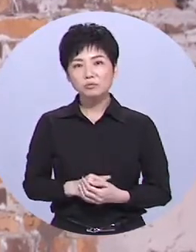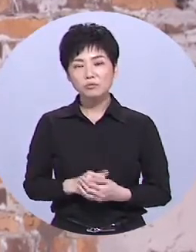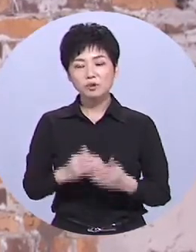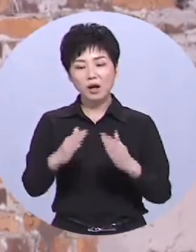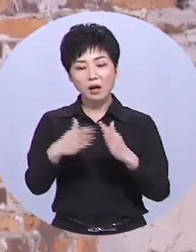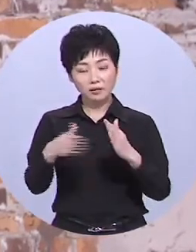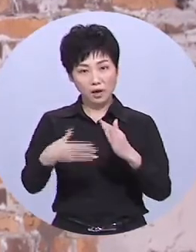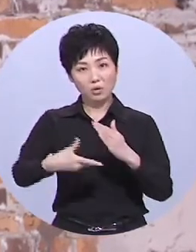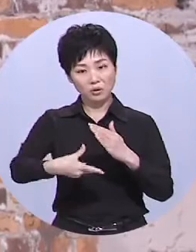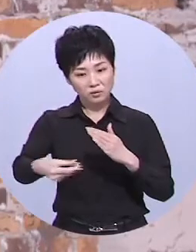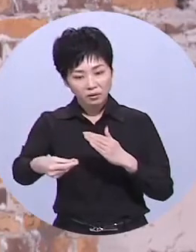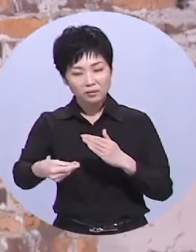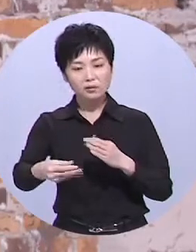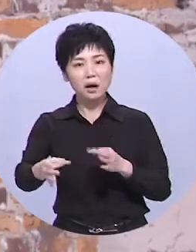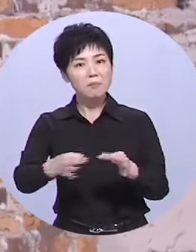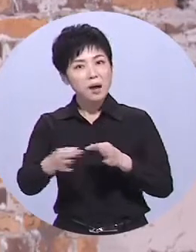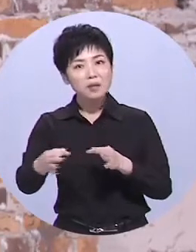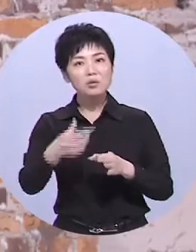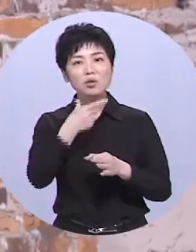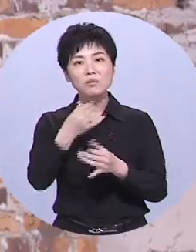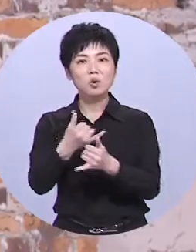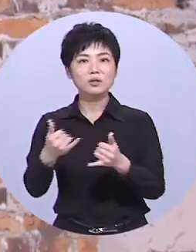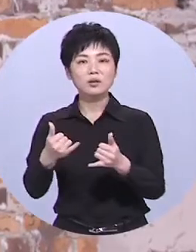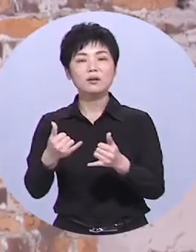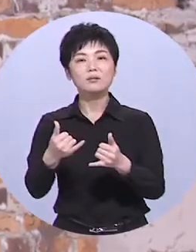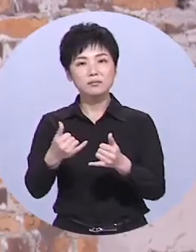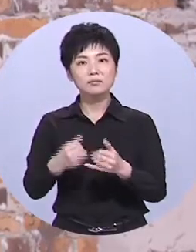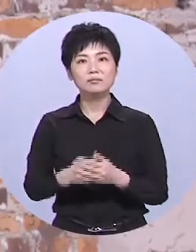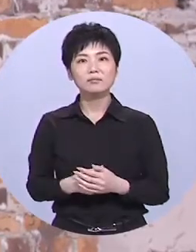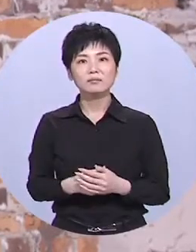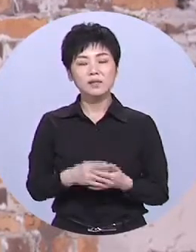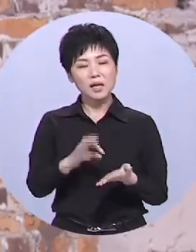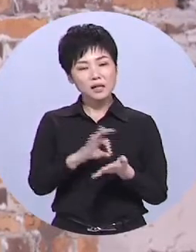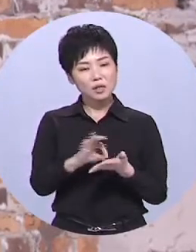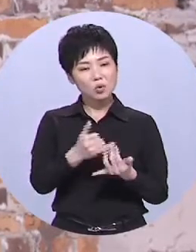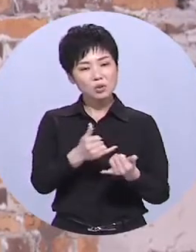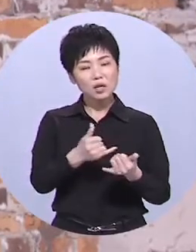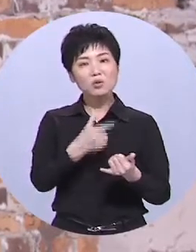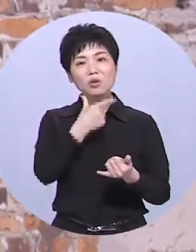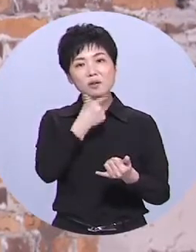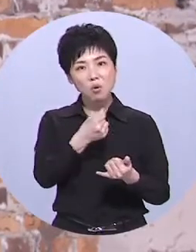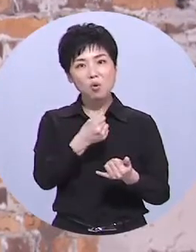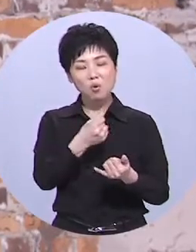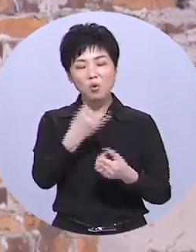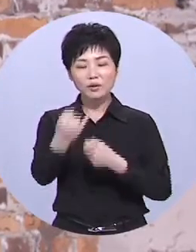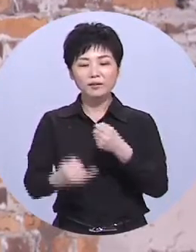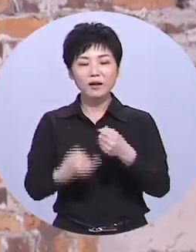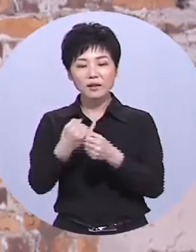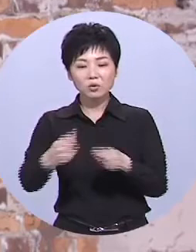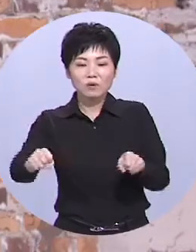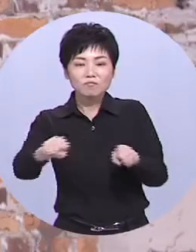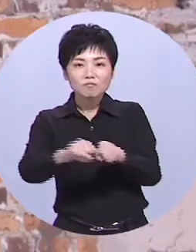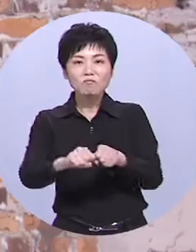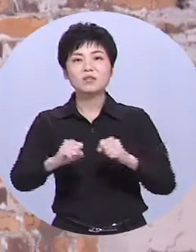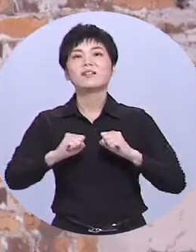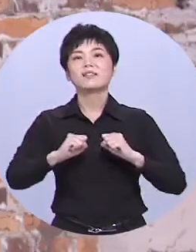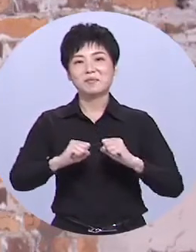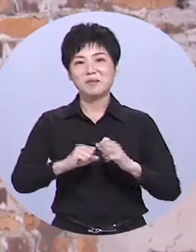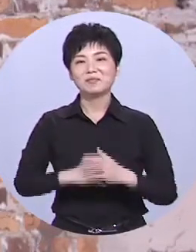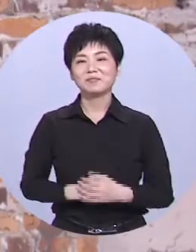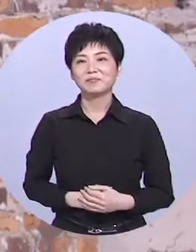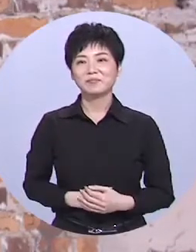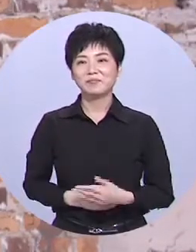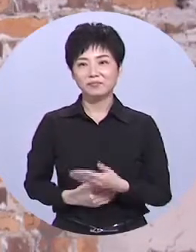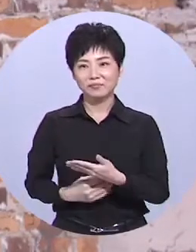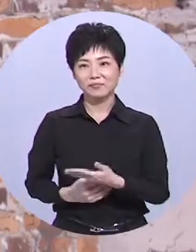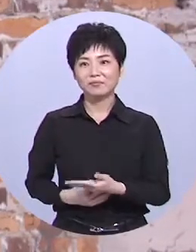貸や売買を希望する人、そして空き家の利用を希望する人にインターネットで物件を紹介する空き家バン